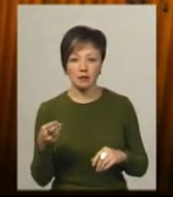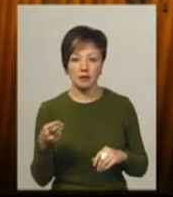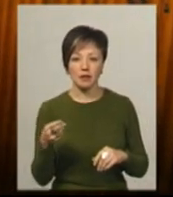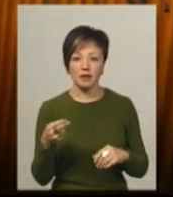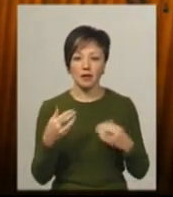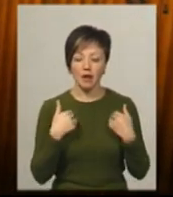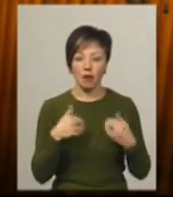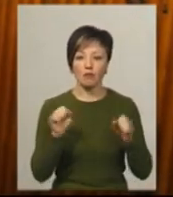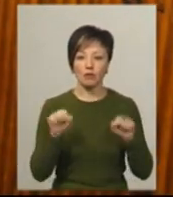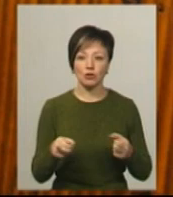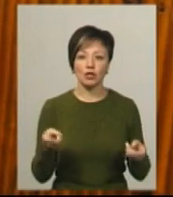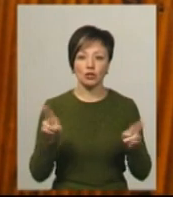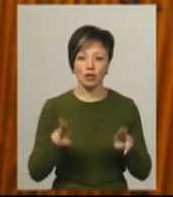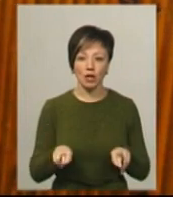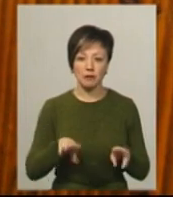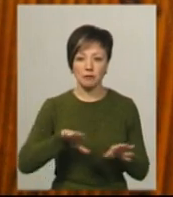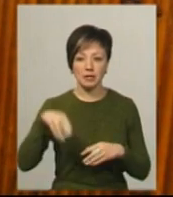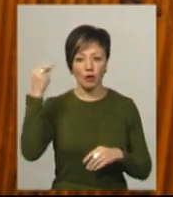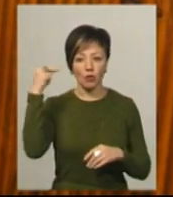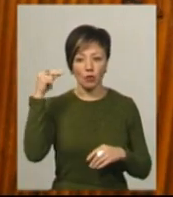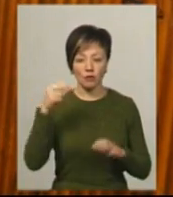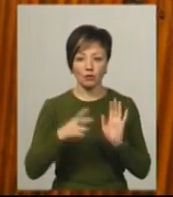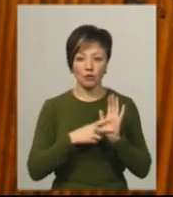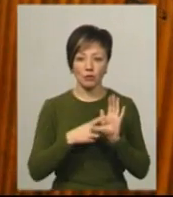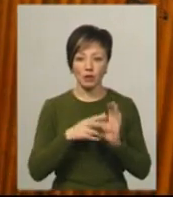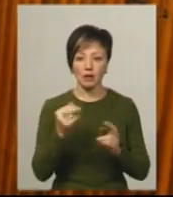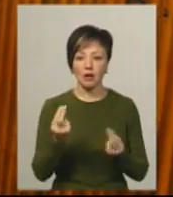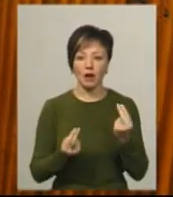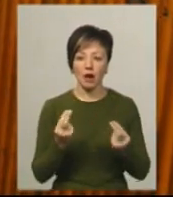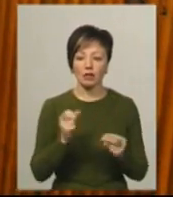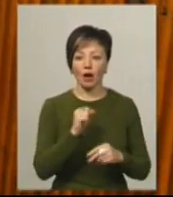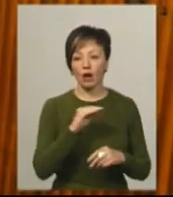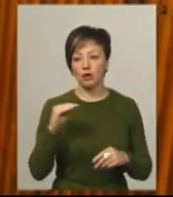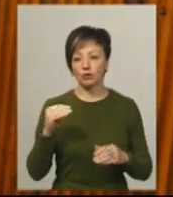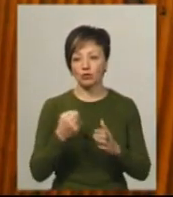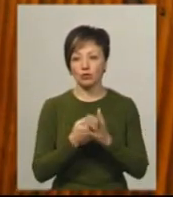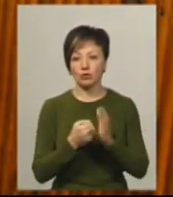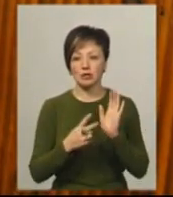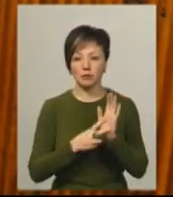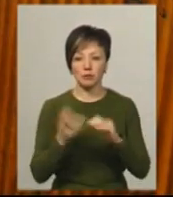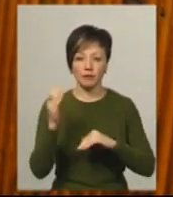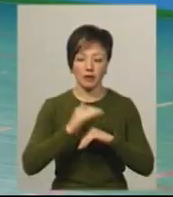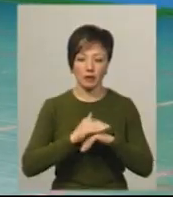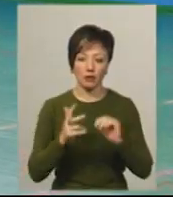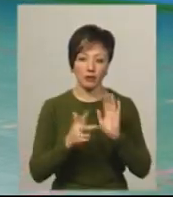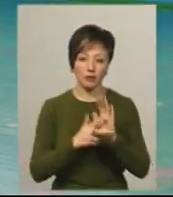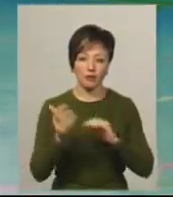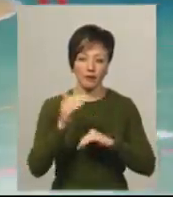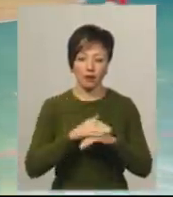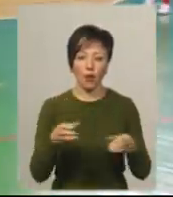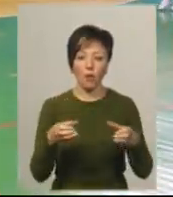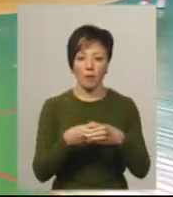Я можу залишатись прямо після уроків, після 7-го уроку і грати аж до 7 годин вечора, до 8.